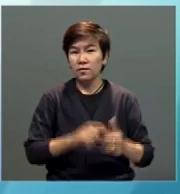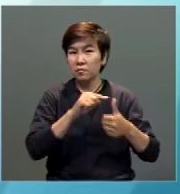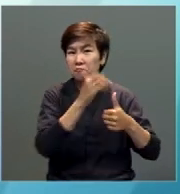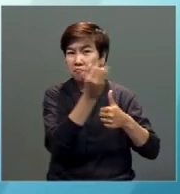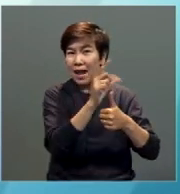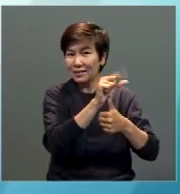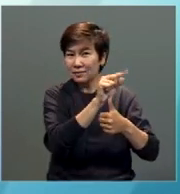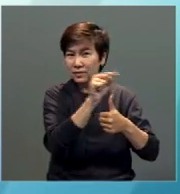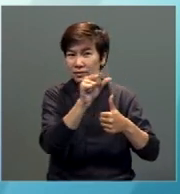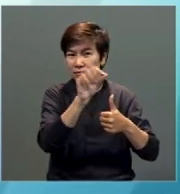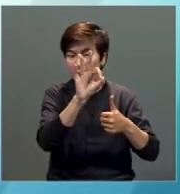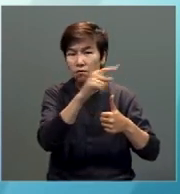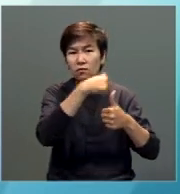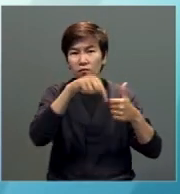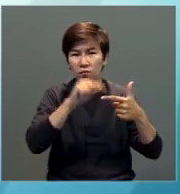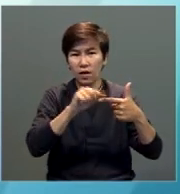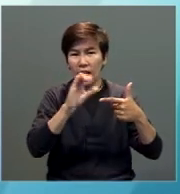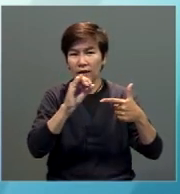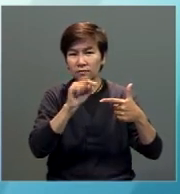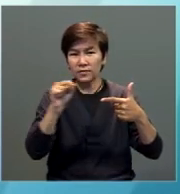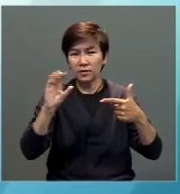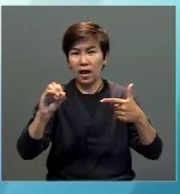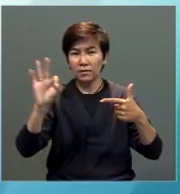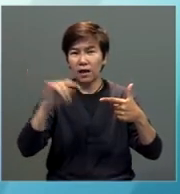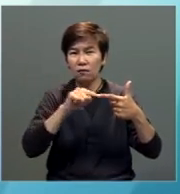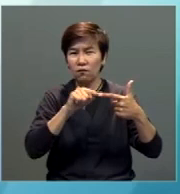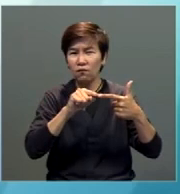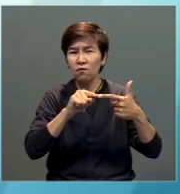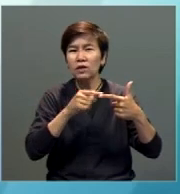ก็ยังเป็นกลุ่มอายุที่สูงมากๆอยู่นะครับส่วนรองลงมาก็จะเป็นเอ่อ50-59นะครับที่จะเห็นสีส้มนะครับที่จะขึ้นมาอยู่จำนวนมากทีเดียวนะครับอันนี้ก็นำเรียนว่าคงจะต้องมาช่วยกันลดลงให้ได้นะครับอ่า